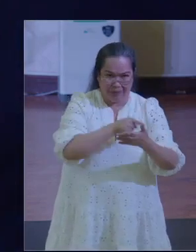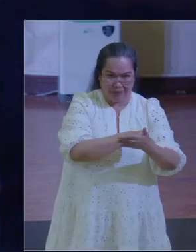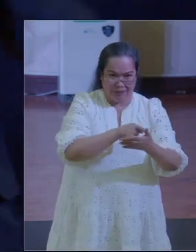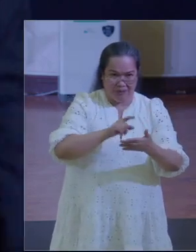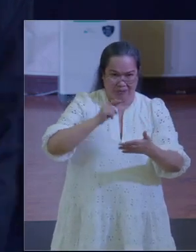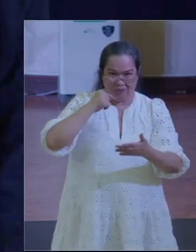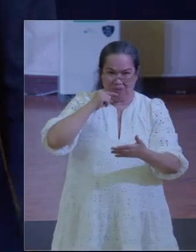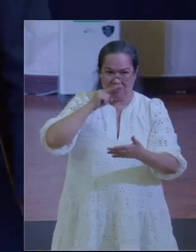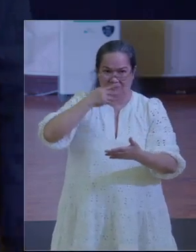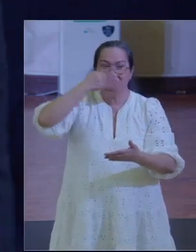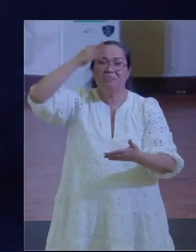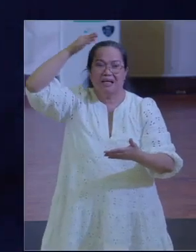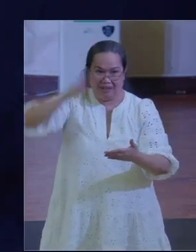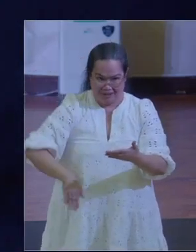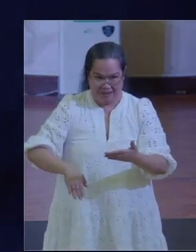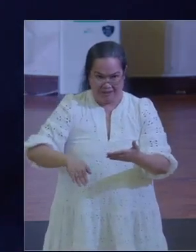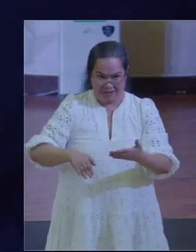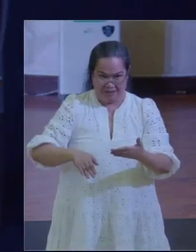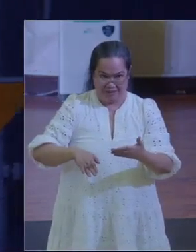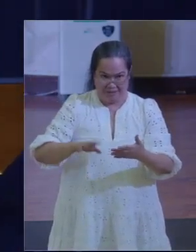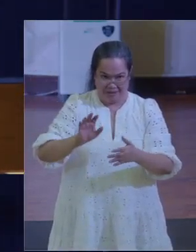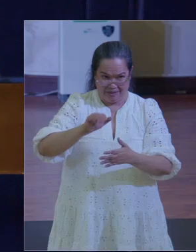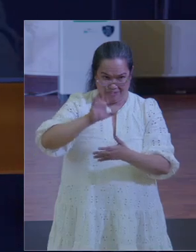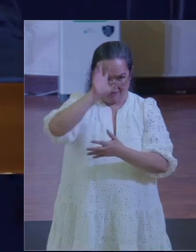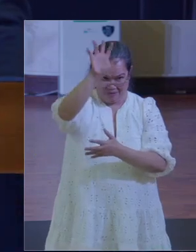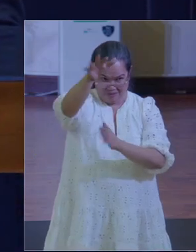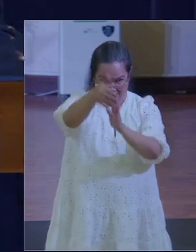basag ulo. Basketball player,